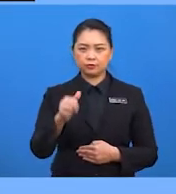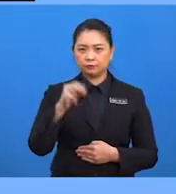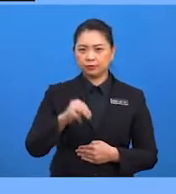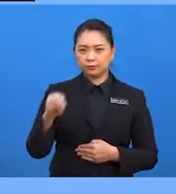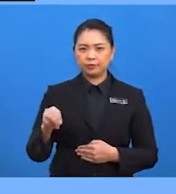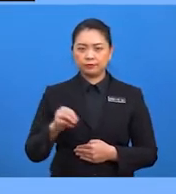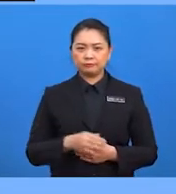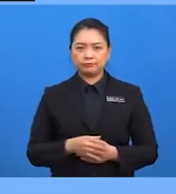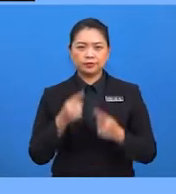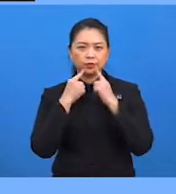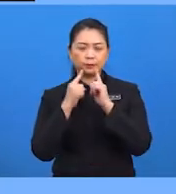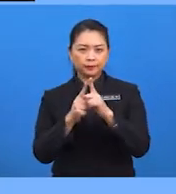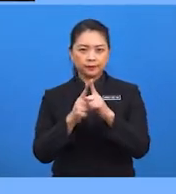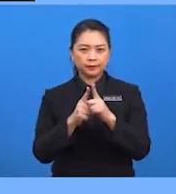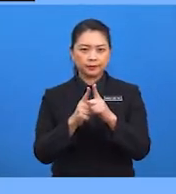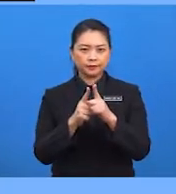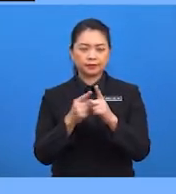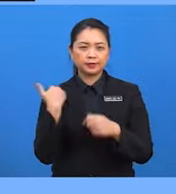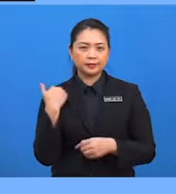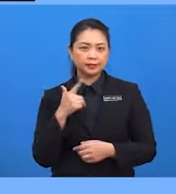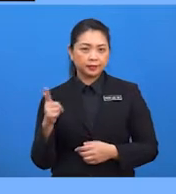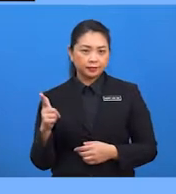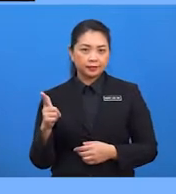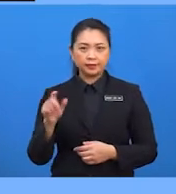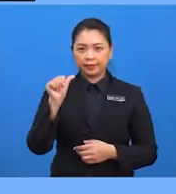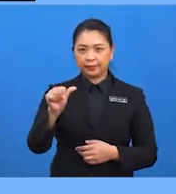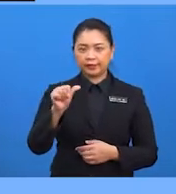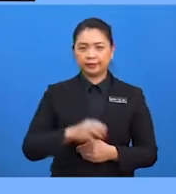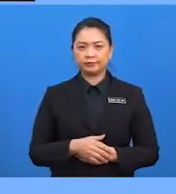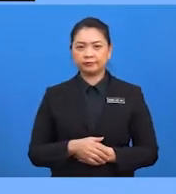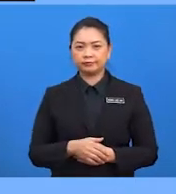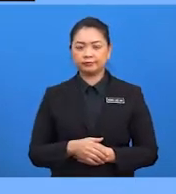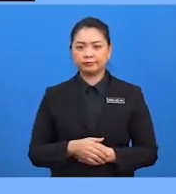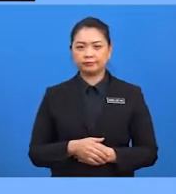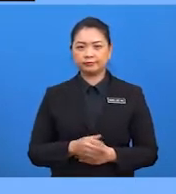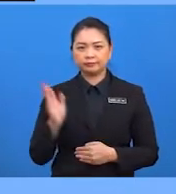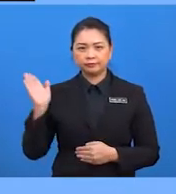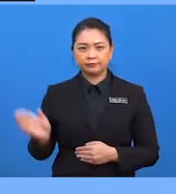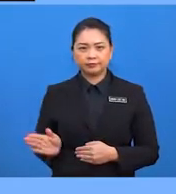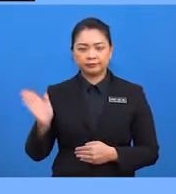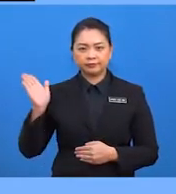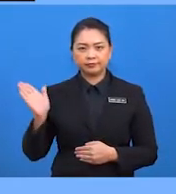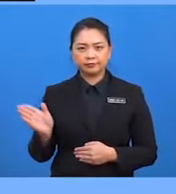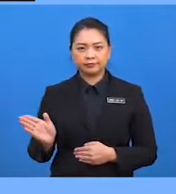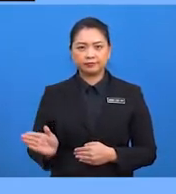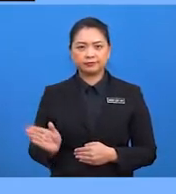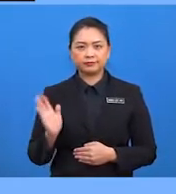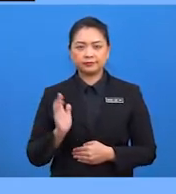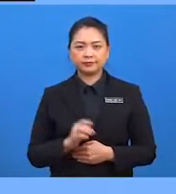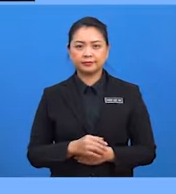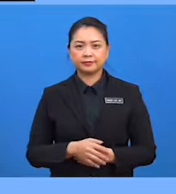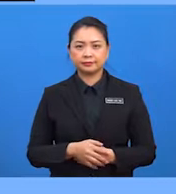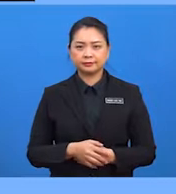Bagus, murid-murid. Jawapannya ialah A, iaitu asid